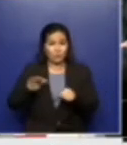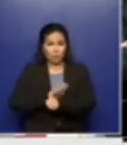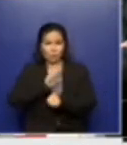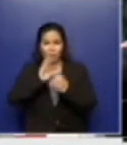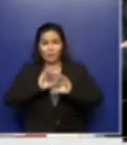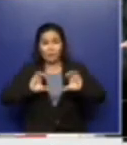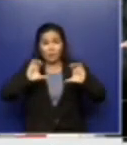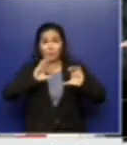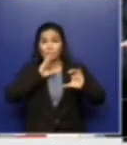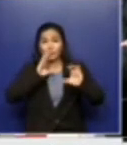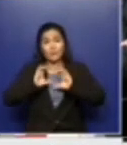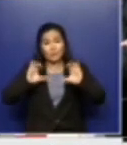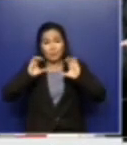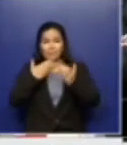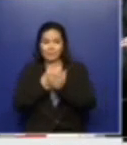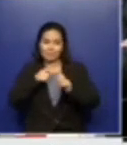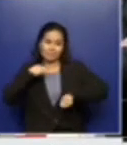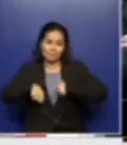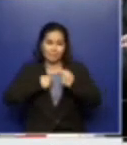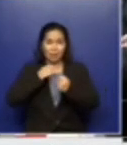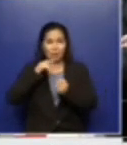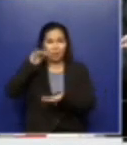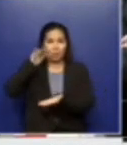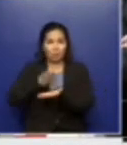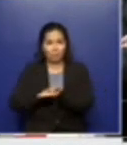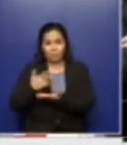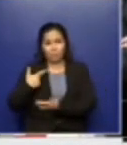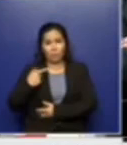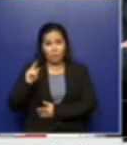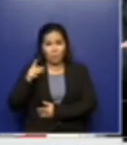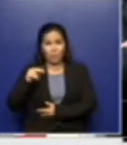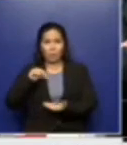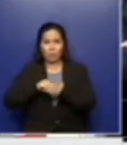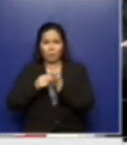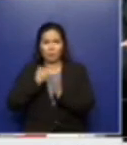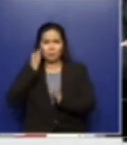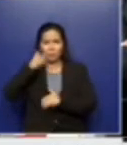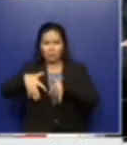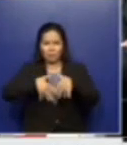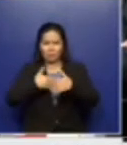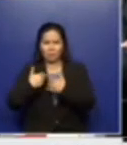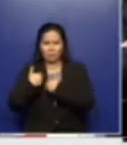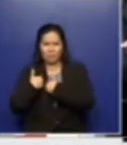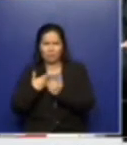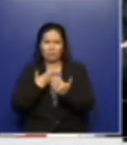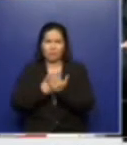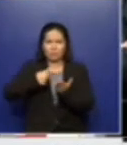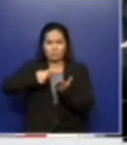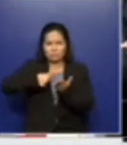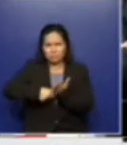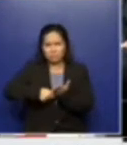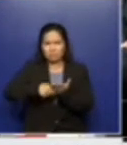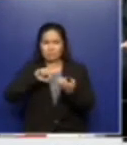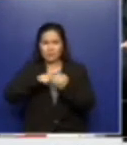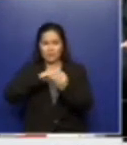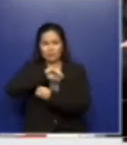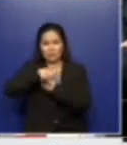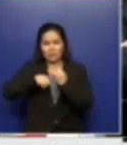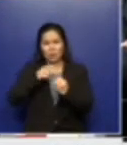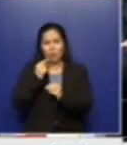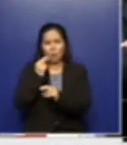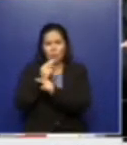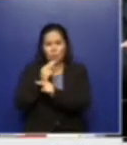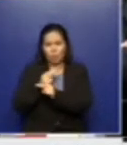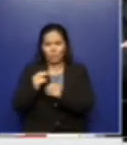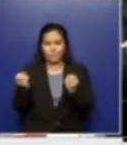งินไม่เป็นค่ะเงินจำนวนมหาศาลนี้ก็จะสร้างภาระหนี้ให้กับประชาชนเพิ่มซ้ำเติมวิกฤตเศรษฐกิจใน